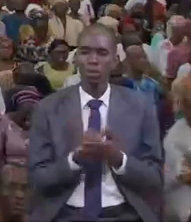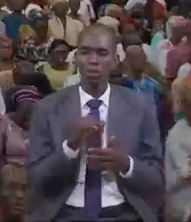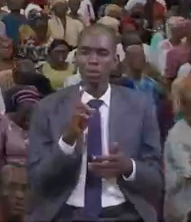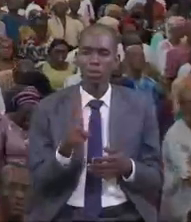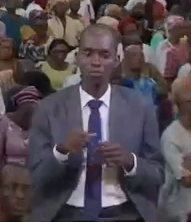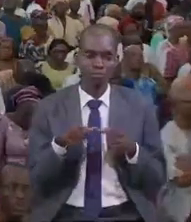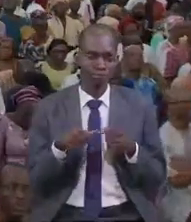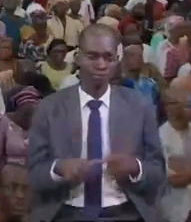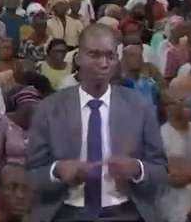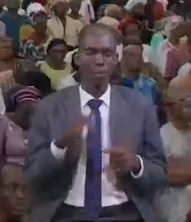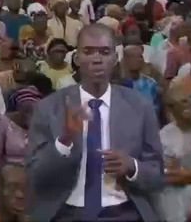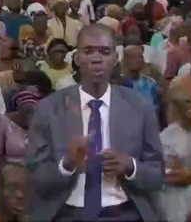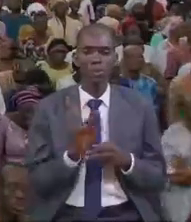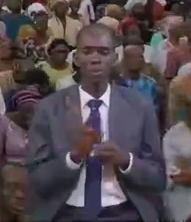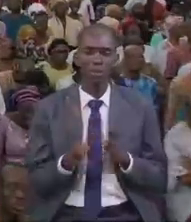de permanence?